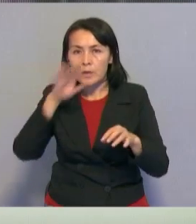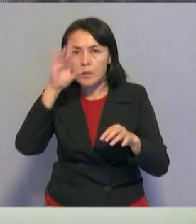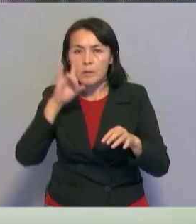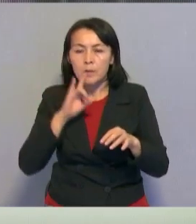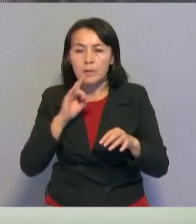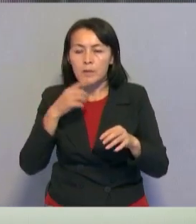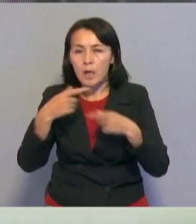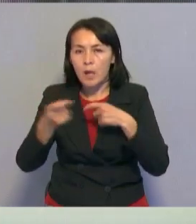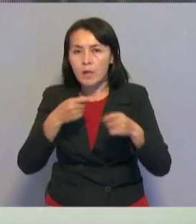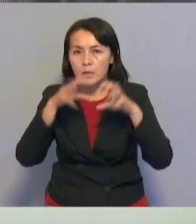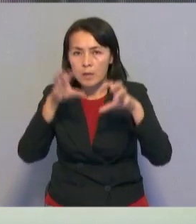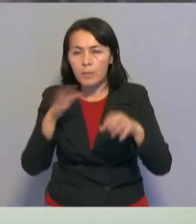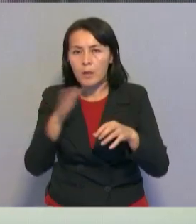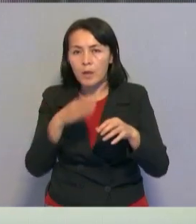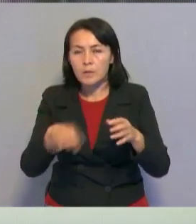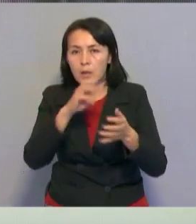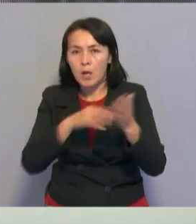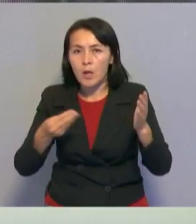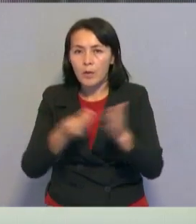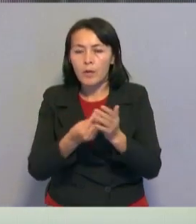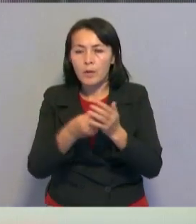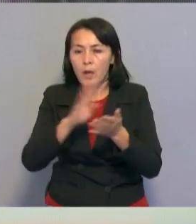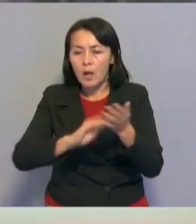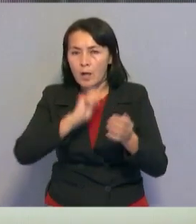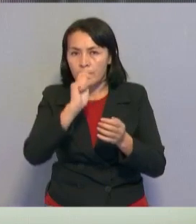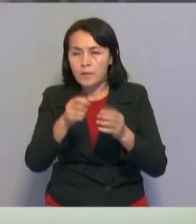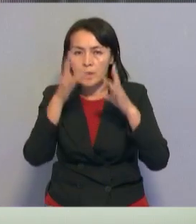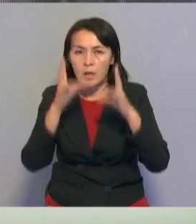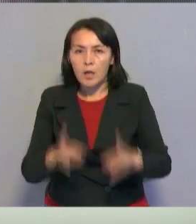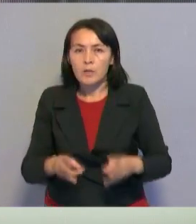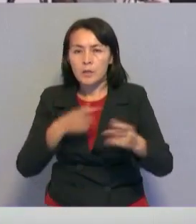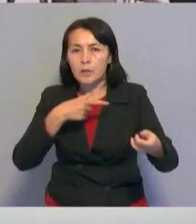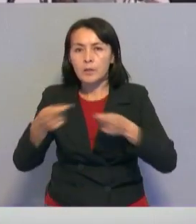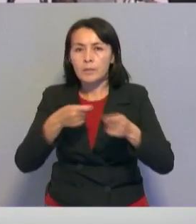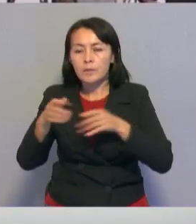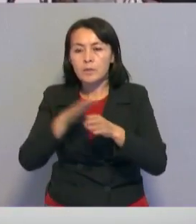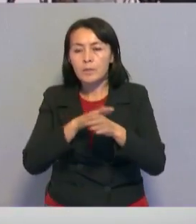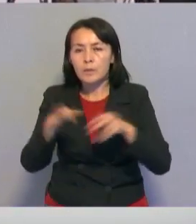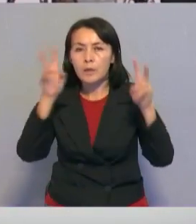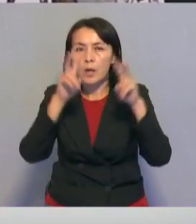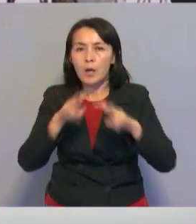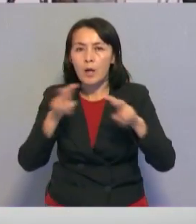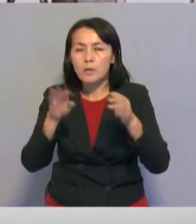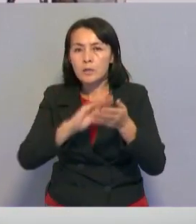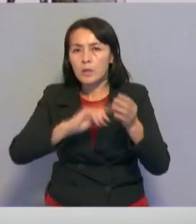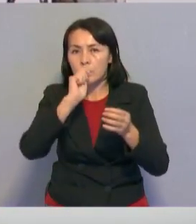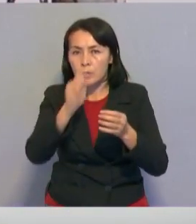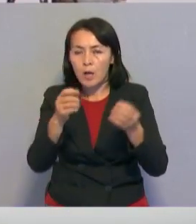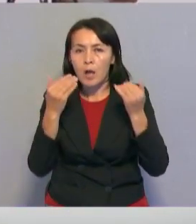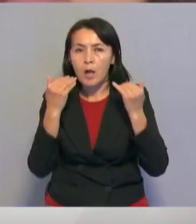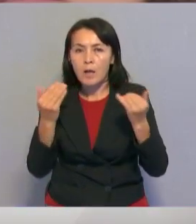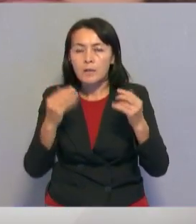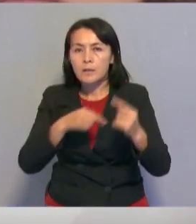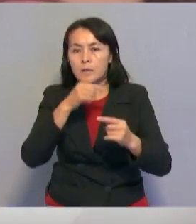Казахстана об административных правонарушениях наложен штраф и выдано предписание о нарушении. Департамент проводит проверки на основании жалоб и выявляет